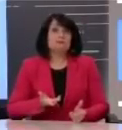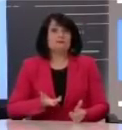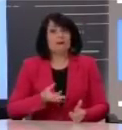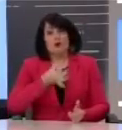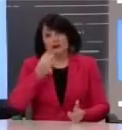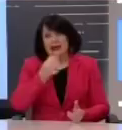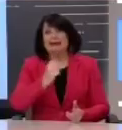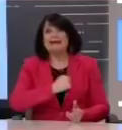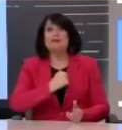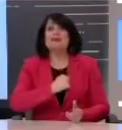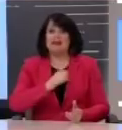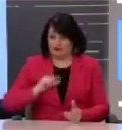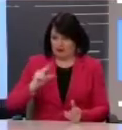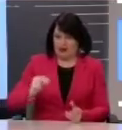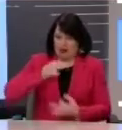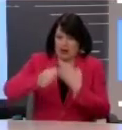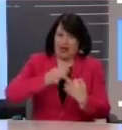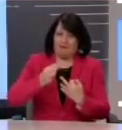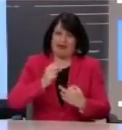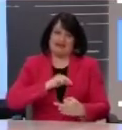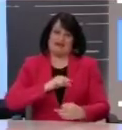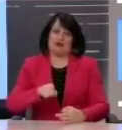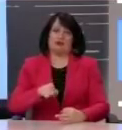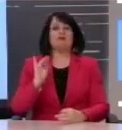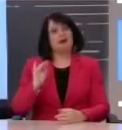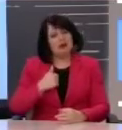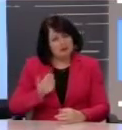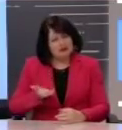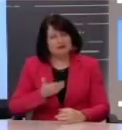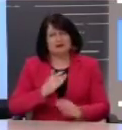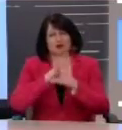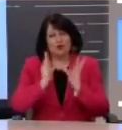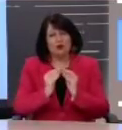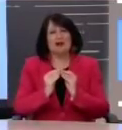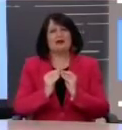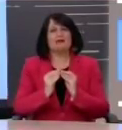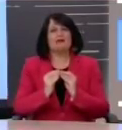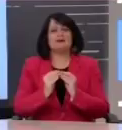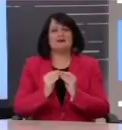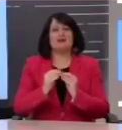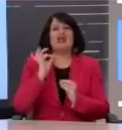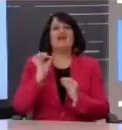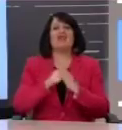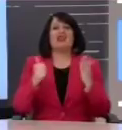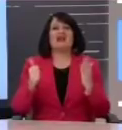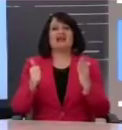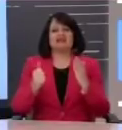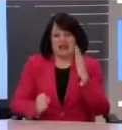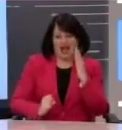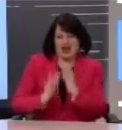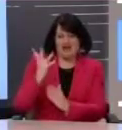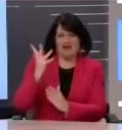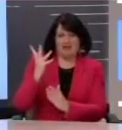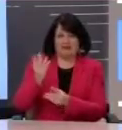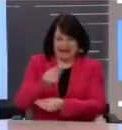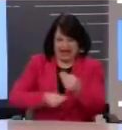θέσεις τους. Σε κάθε περίπτωση, λοιπόν, κύριε Θοδωράκη, η υπόθεση της αναβάθμισης των F-16 δεν προέκυψε ούτε ως αντάλλαγμα